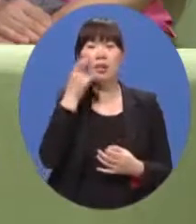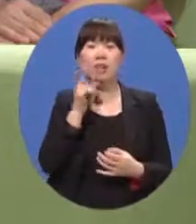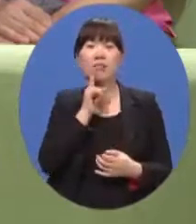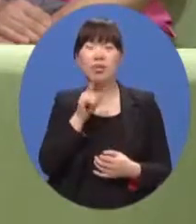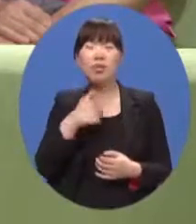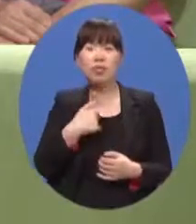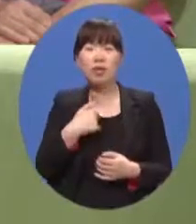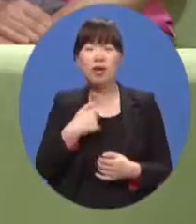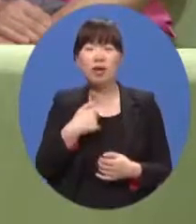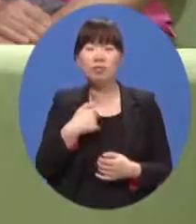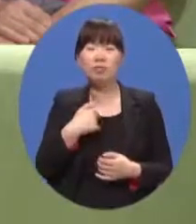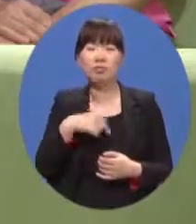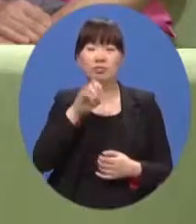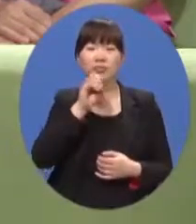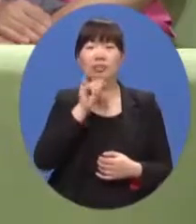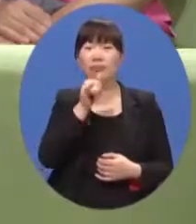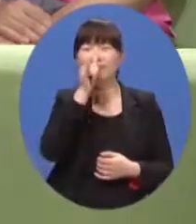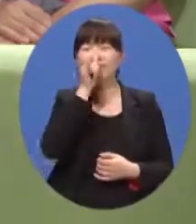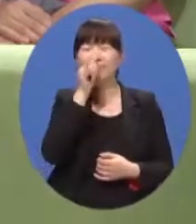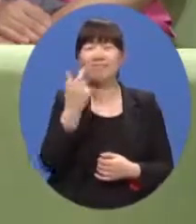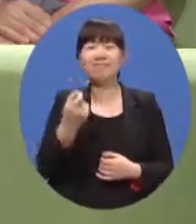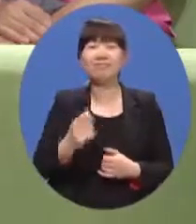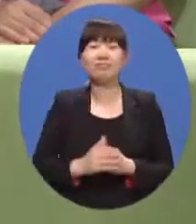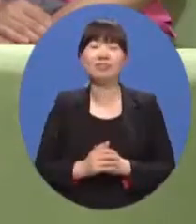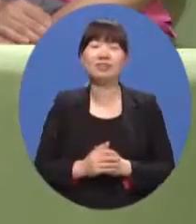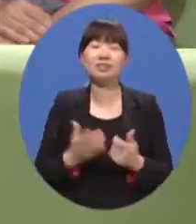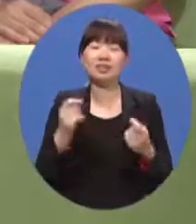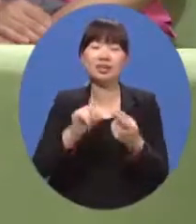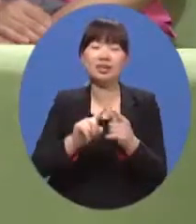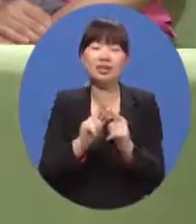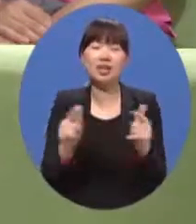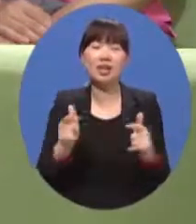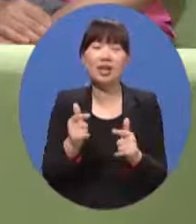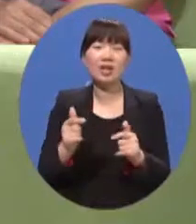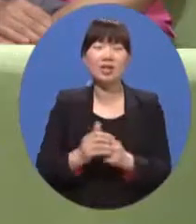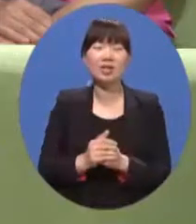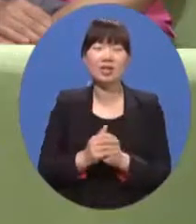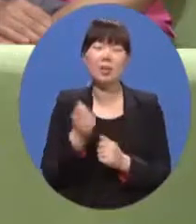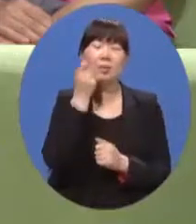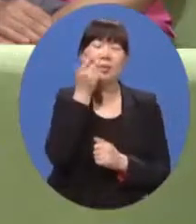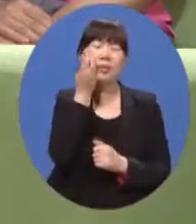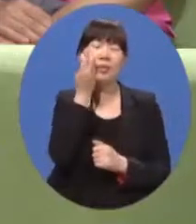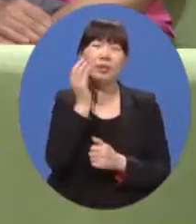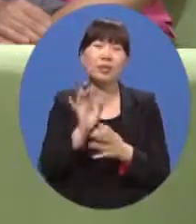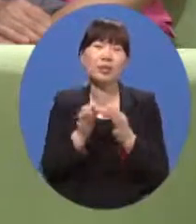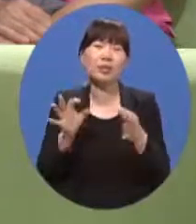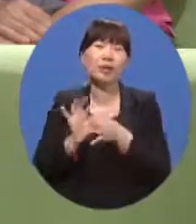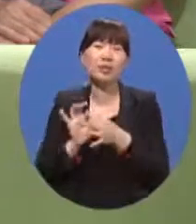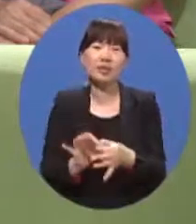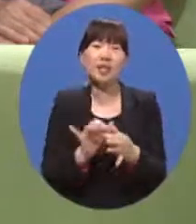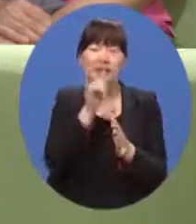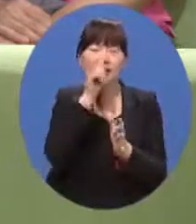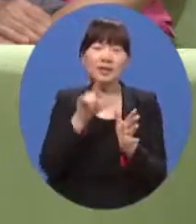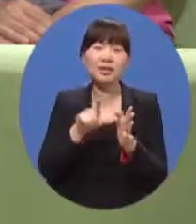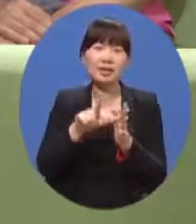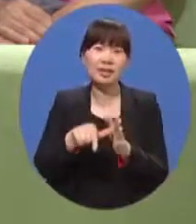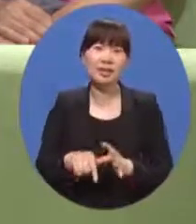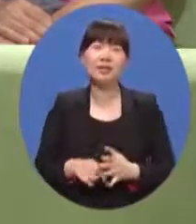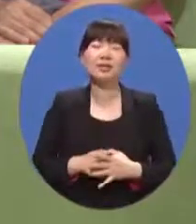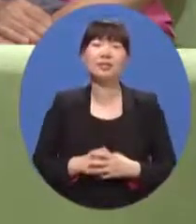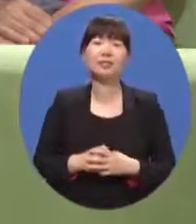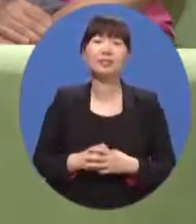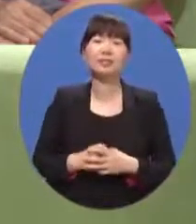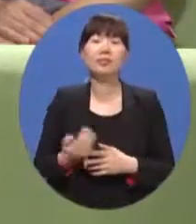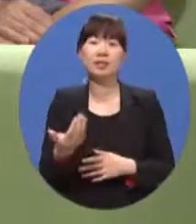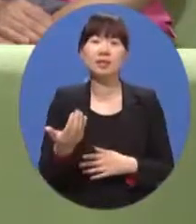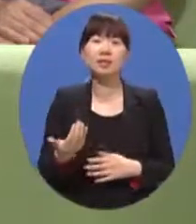왜 이러냐 이런 얘기를 하는 아이들도 있습니다. 그러한 거가 몇 개월을 지속될 때 우리가 네. 보통 얘기할 때 6개월이 지속되거든요. 그래서